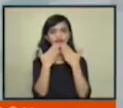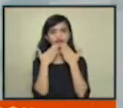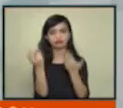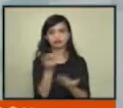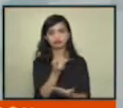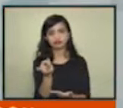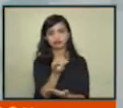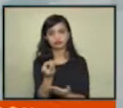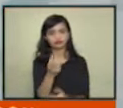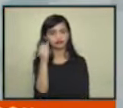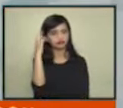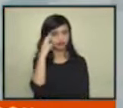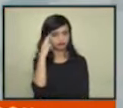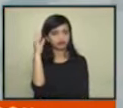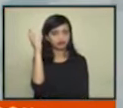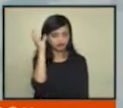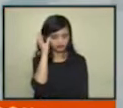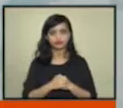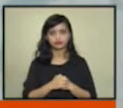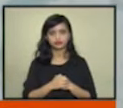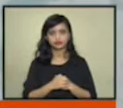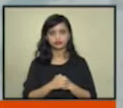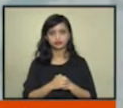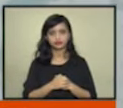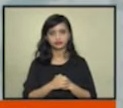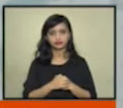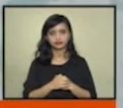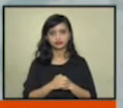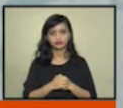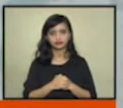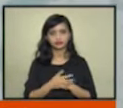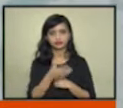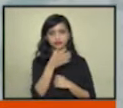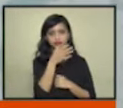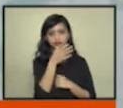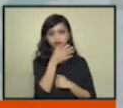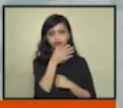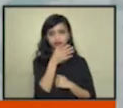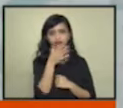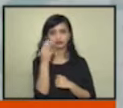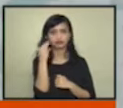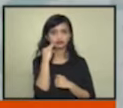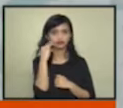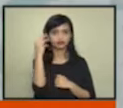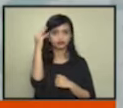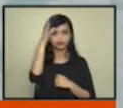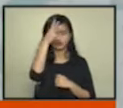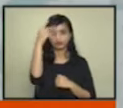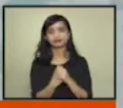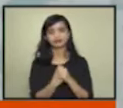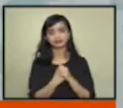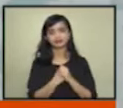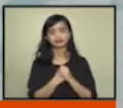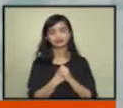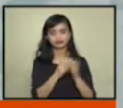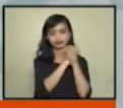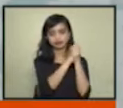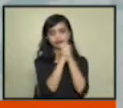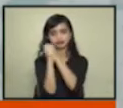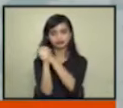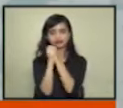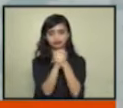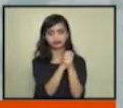dalawa, Sir Romy at Sir Chito. Okay. Nanay Emilita, Tatay Pepe, salamat po.